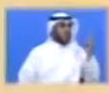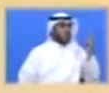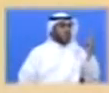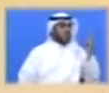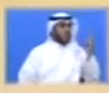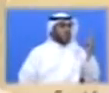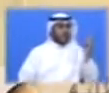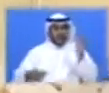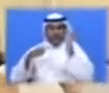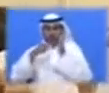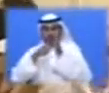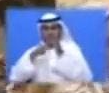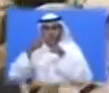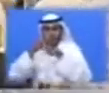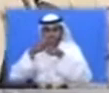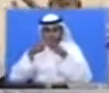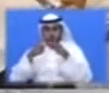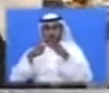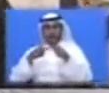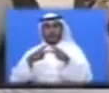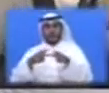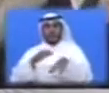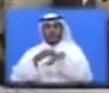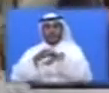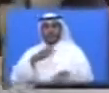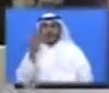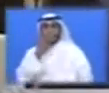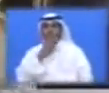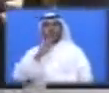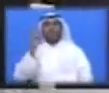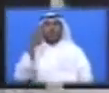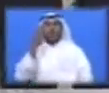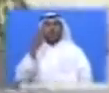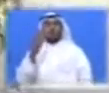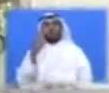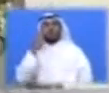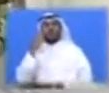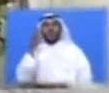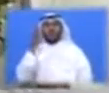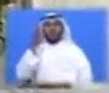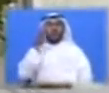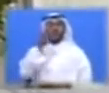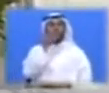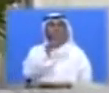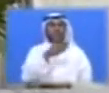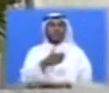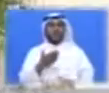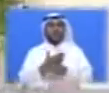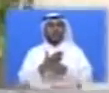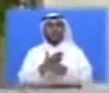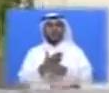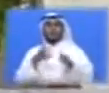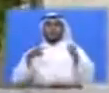على فرص التدريب والعمل للطلبة والطالبات خريجي الثانوية العامة، عليهم الذهاب إلى أرض المعارض